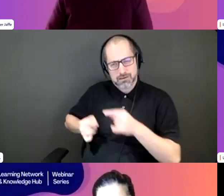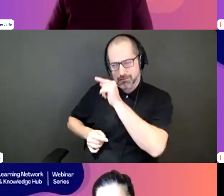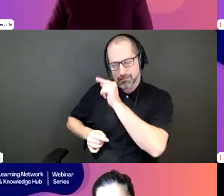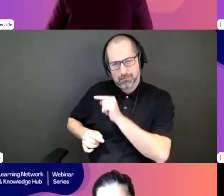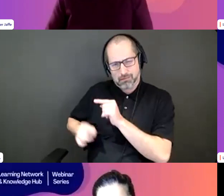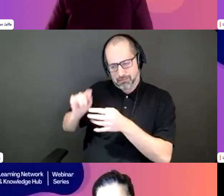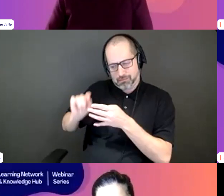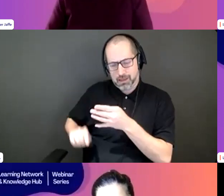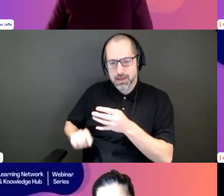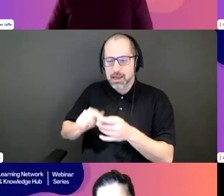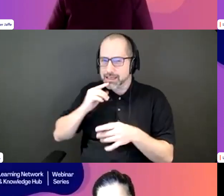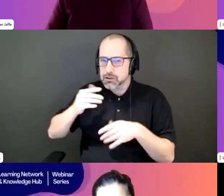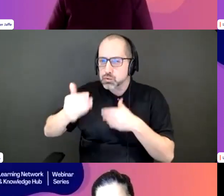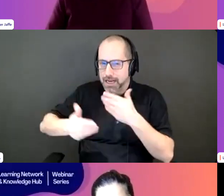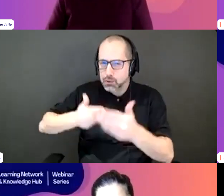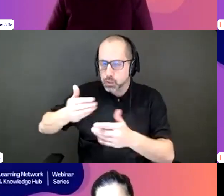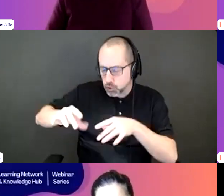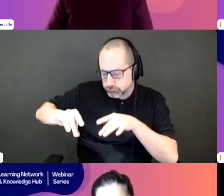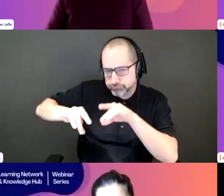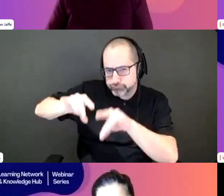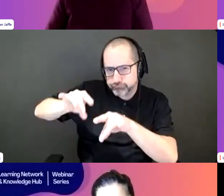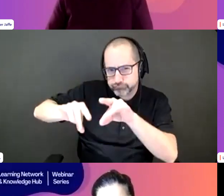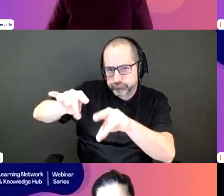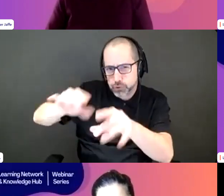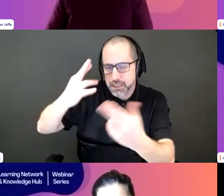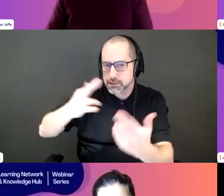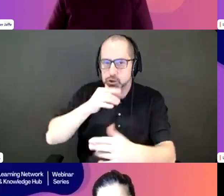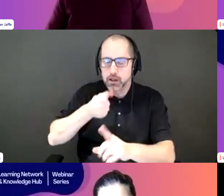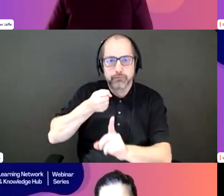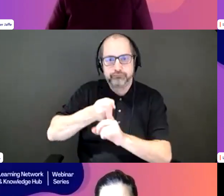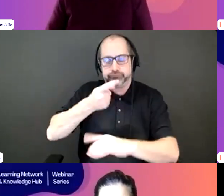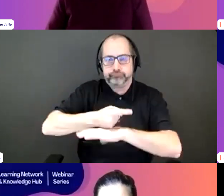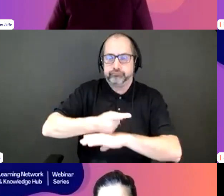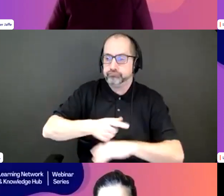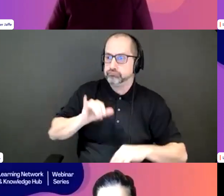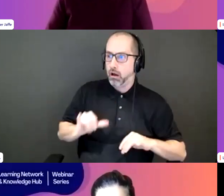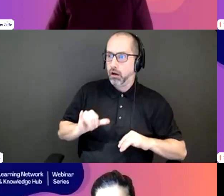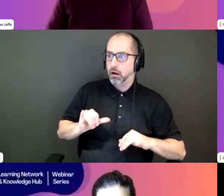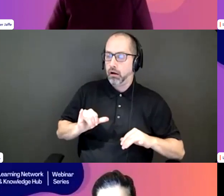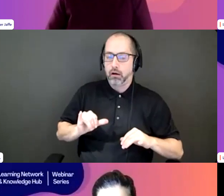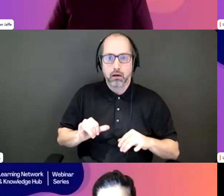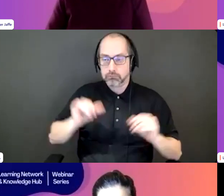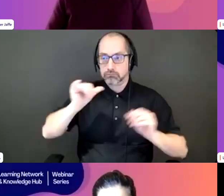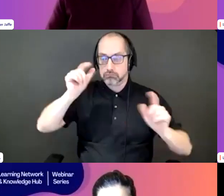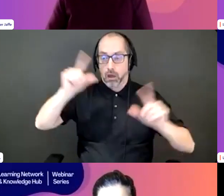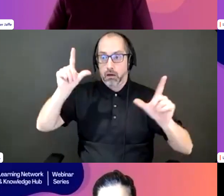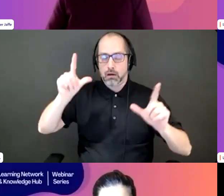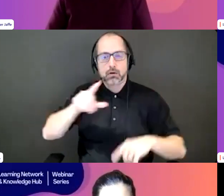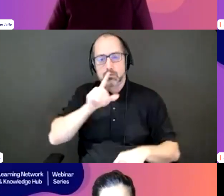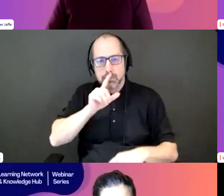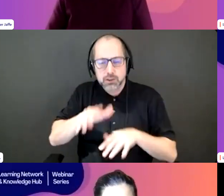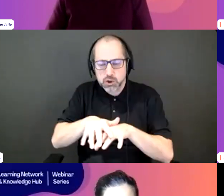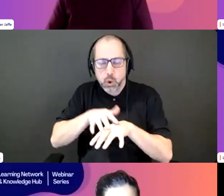cependant ce n'est pas arrivé de jour à l'autre on ne se réveille pas à se divin ah voilà ça arrive